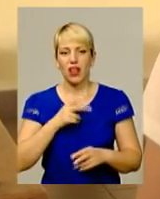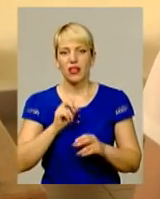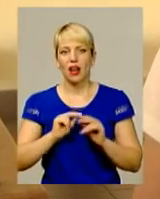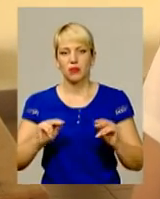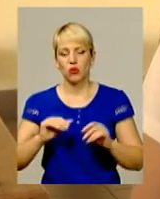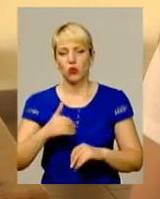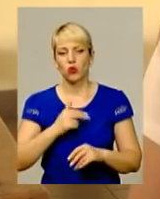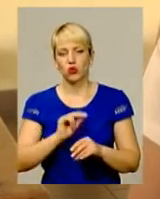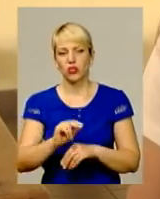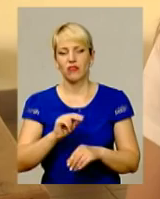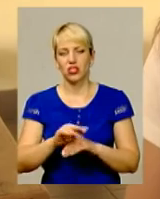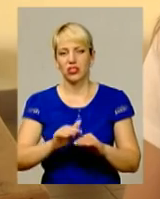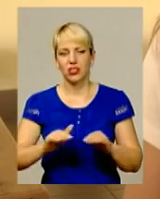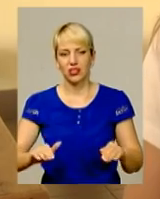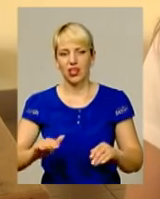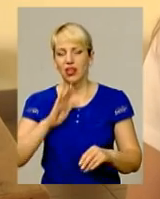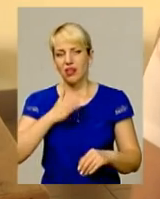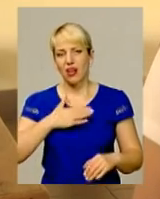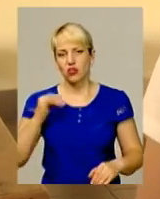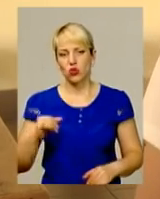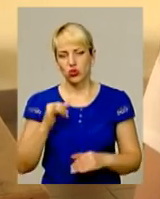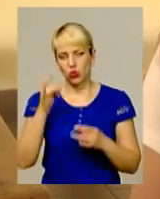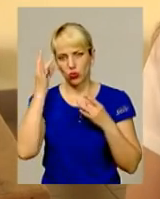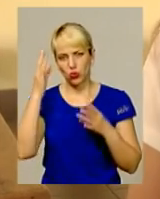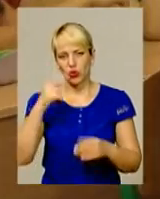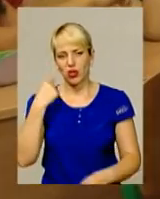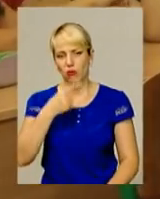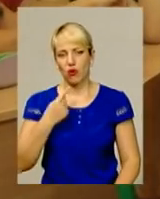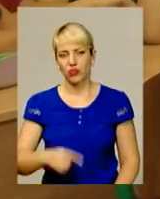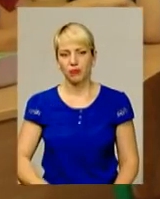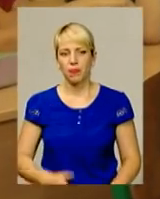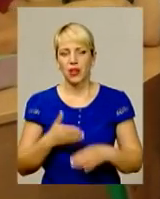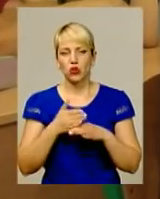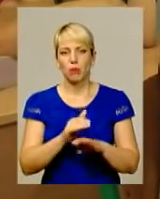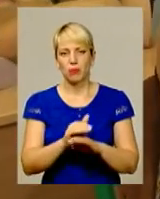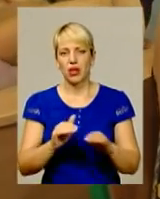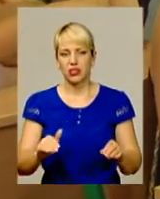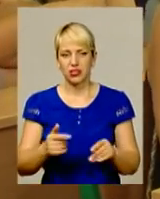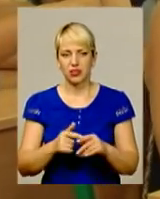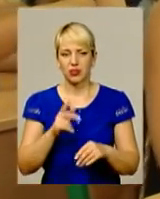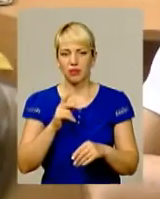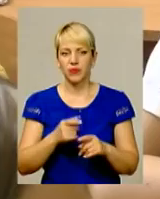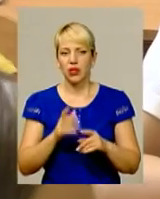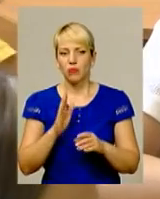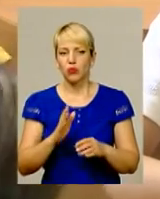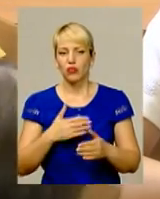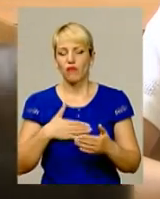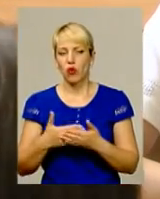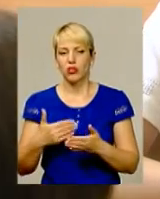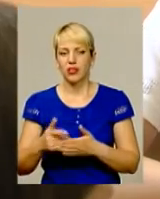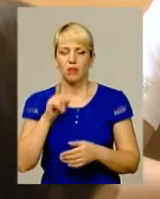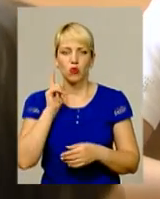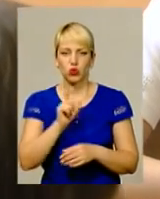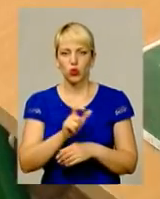хочу навчити тутешніх дітей нашої історії, культури та мови. Допомагатимуть закордонним гостям місцеві волонтери,